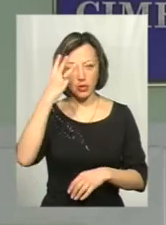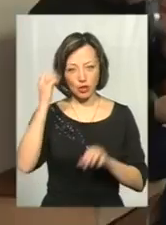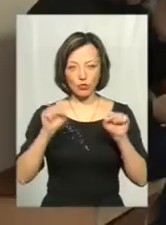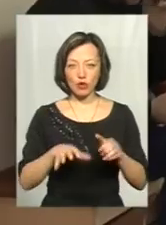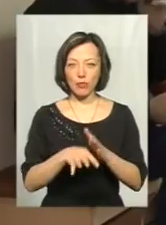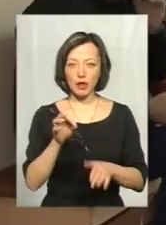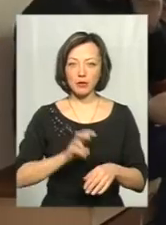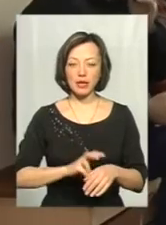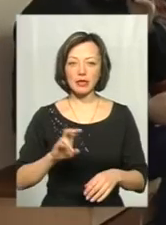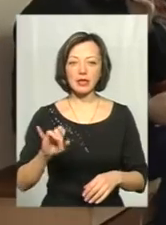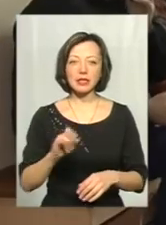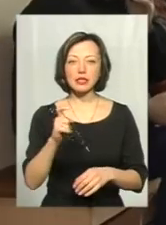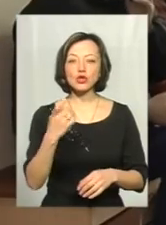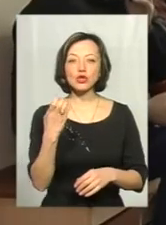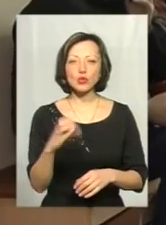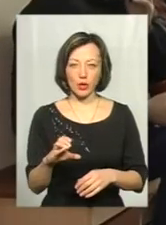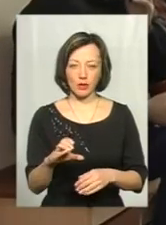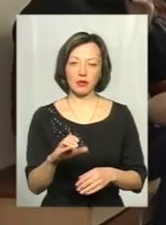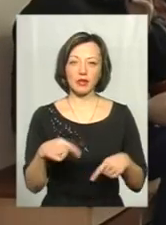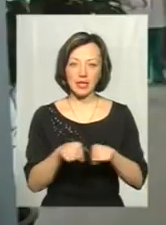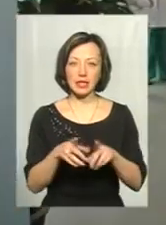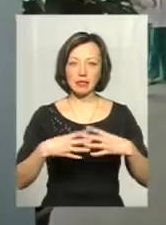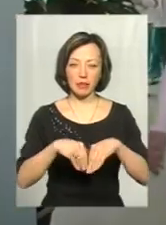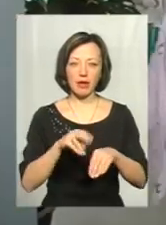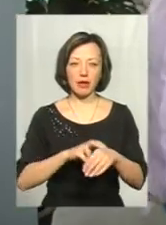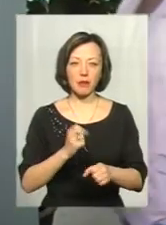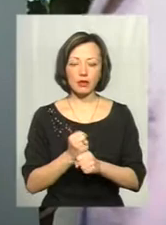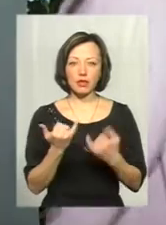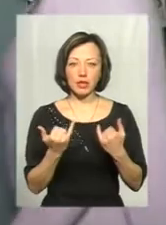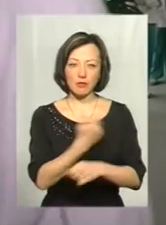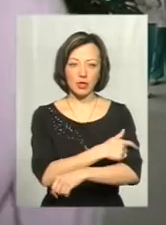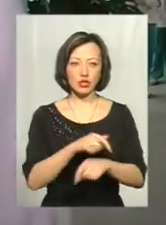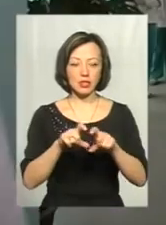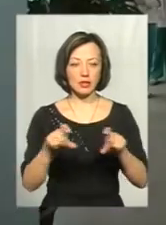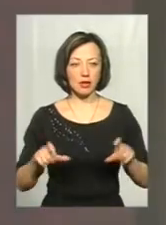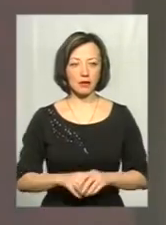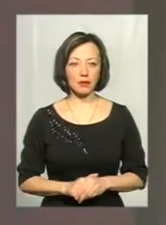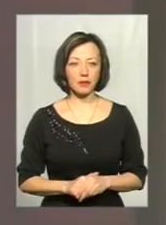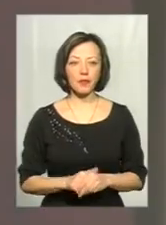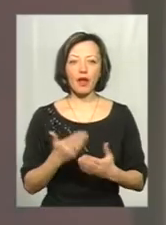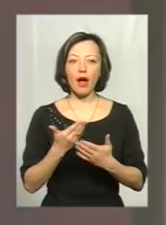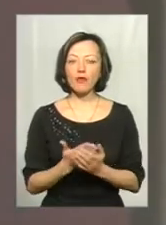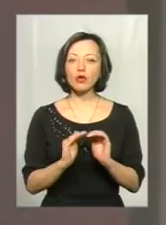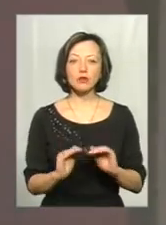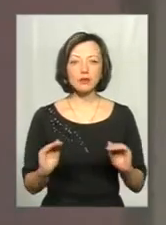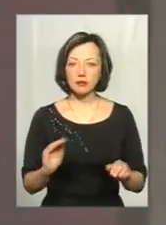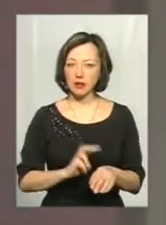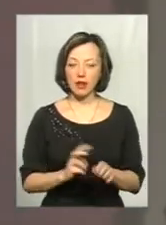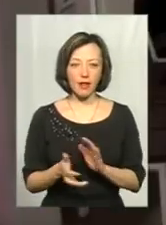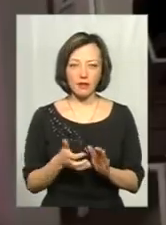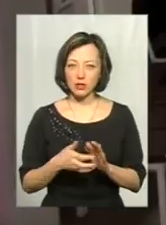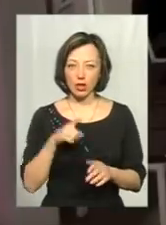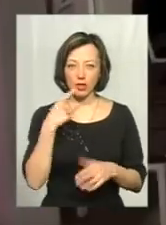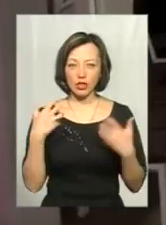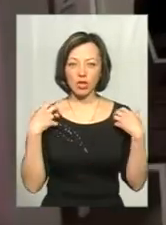собі медика із сотні претендентів. Саме стільки сімейних лікарів працюють нині в медичних закладах обласного центру. А от педіатрів не вистачає, каже начальник